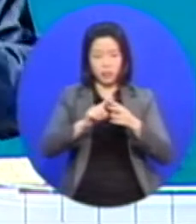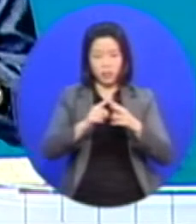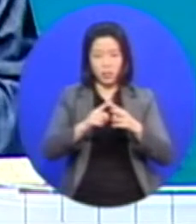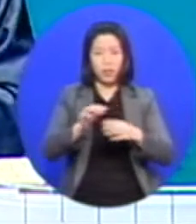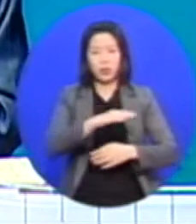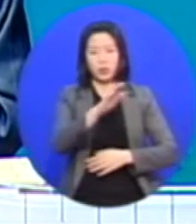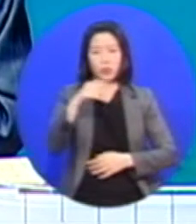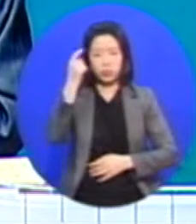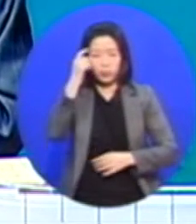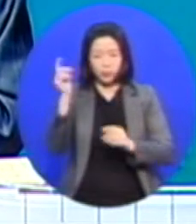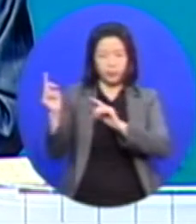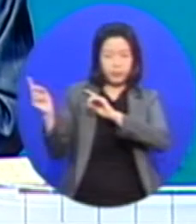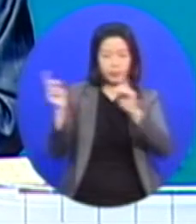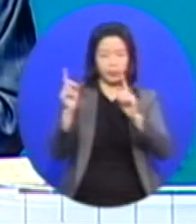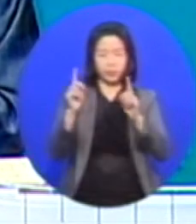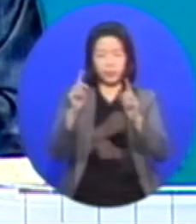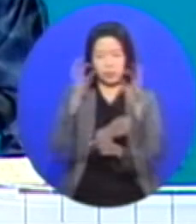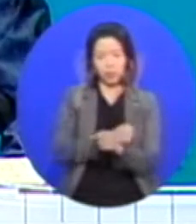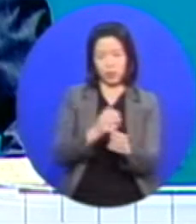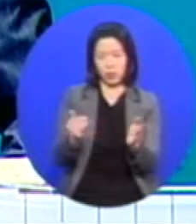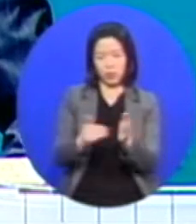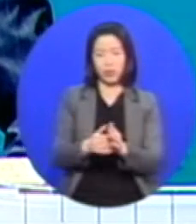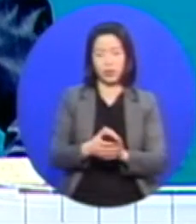정신도 빠를 찾아야 되요